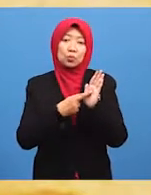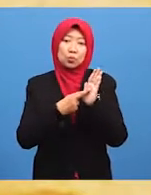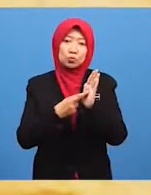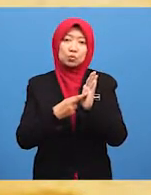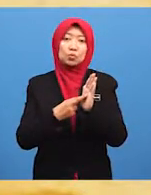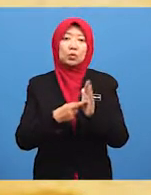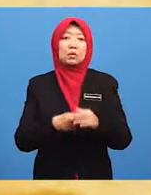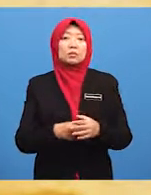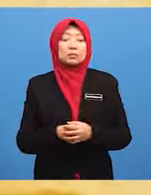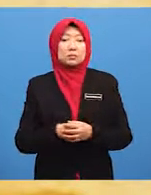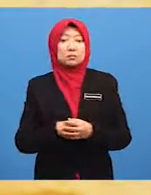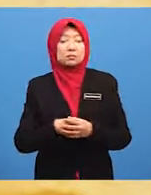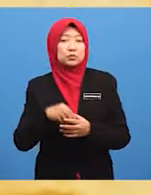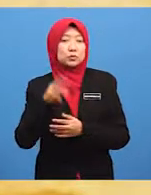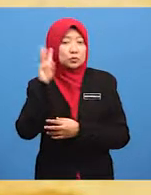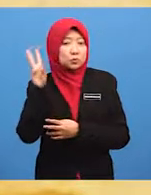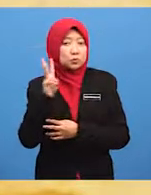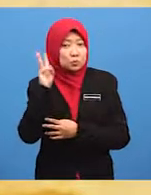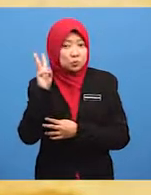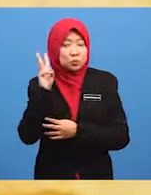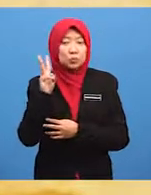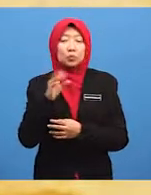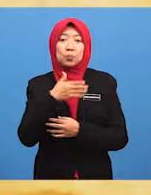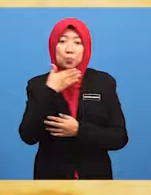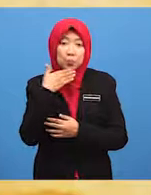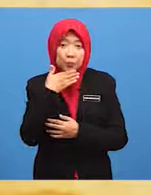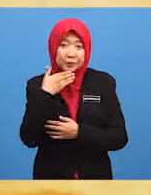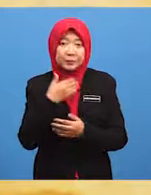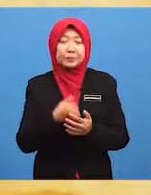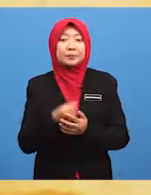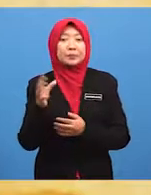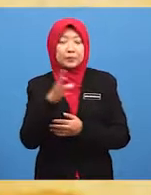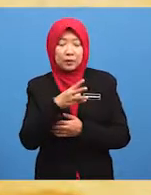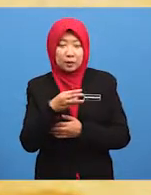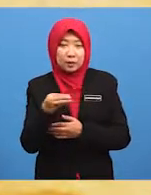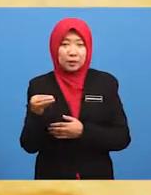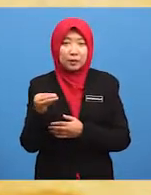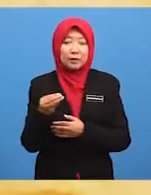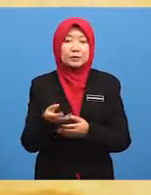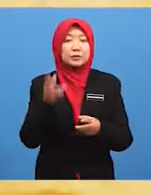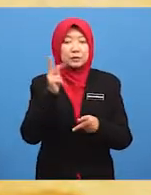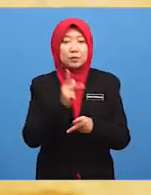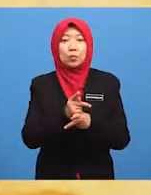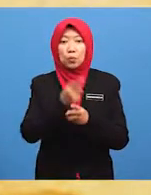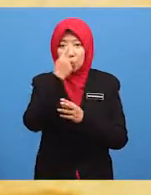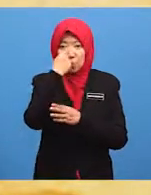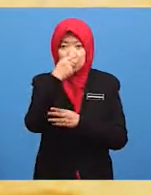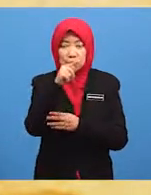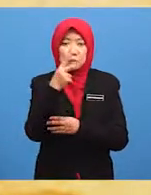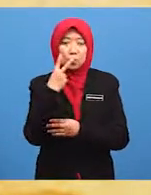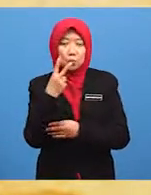kepada generasi-generasi muda dan dokumentasi ahli sejarah untuk